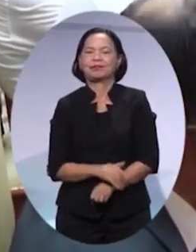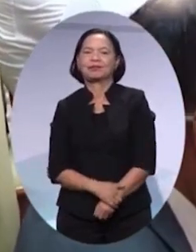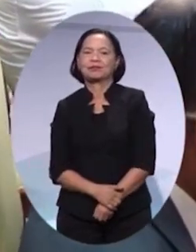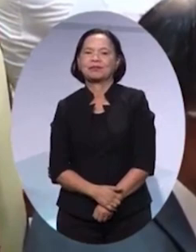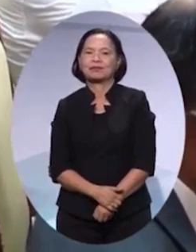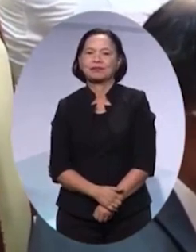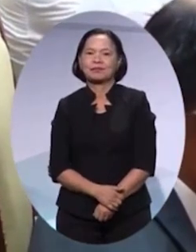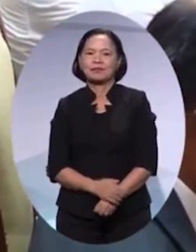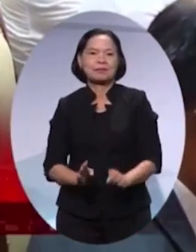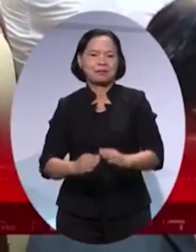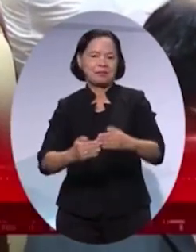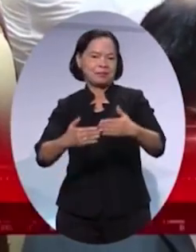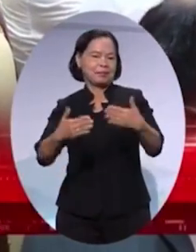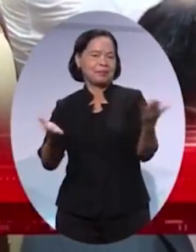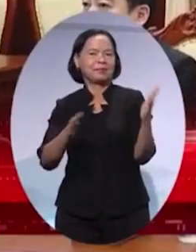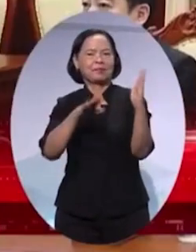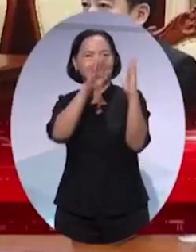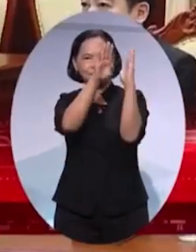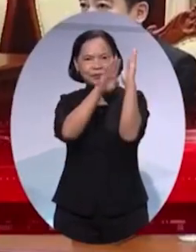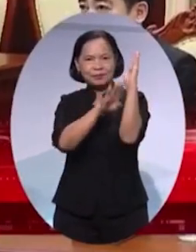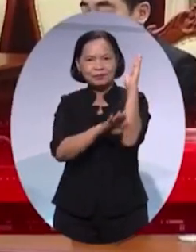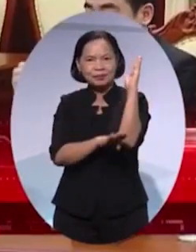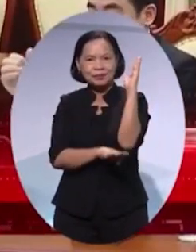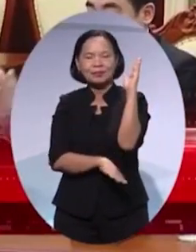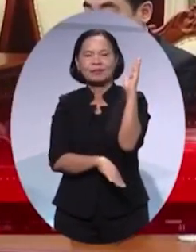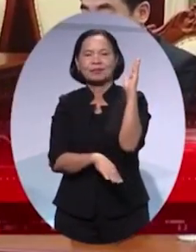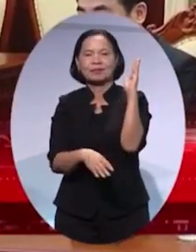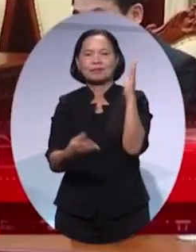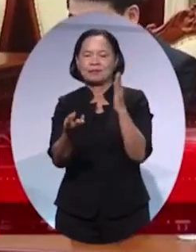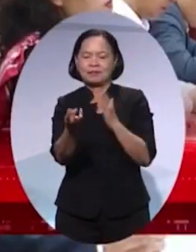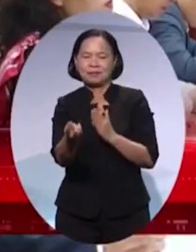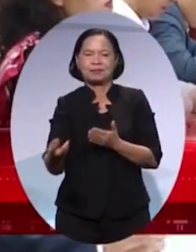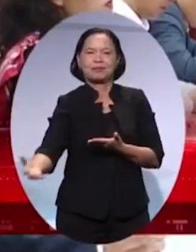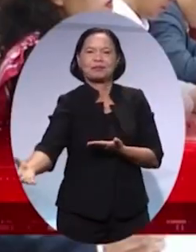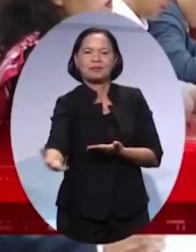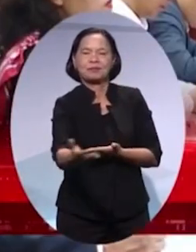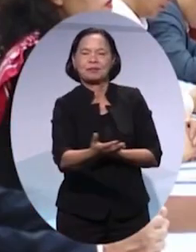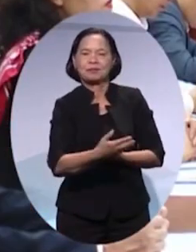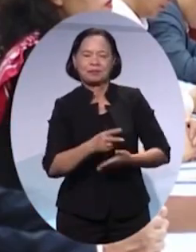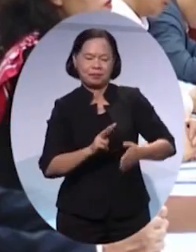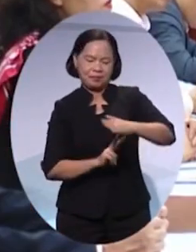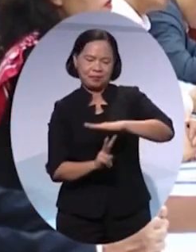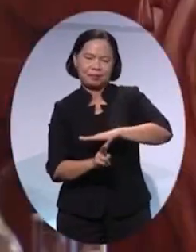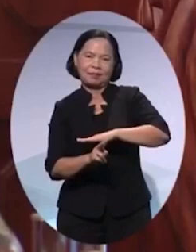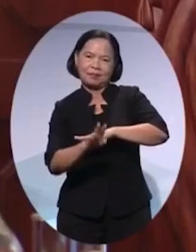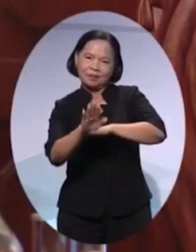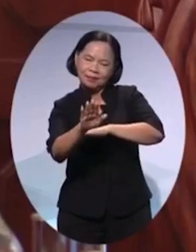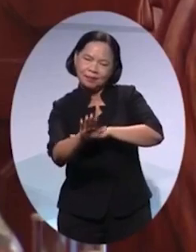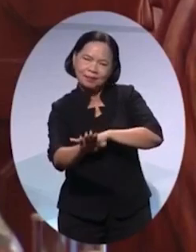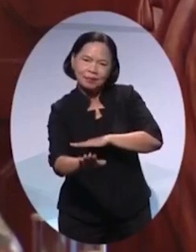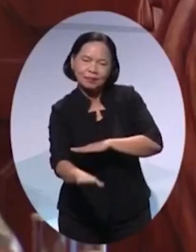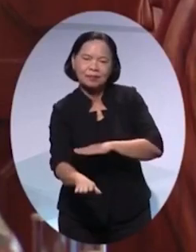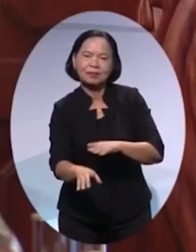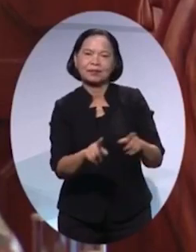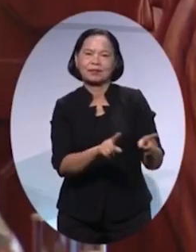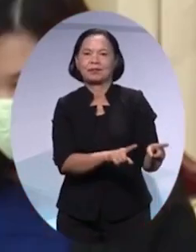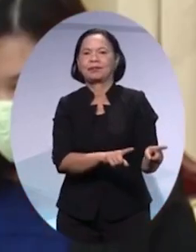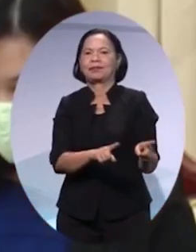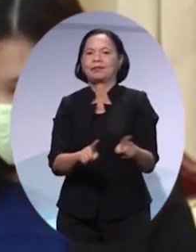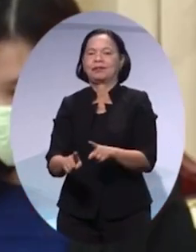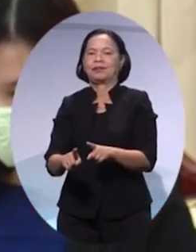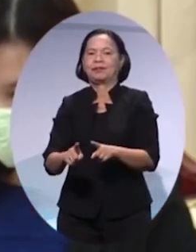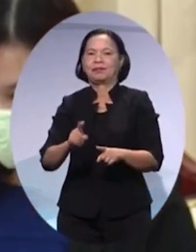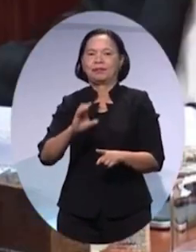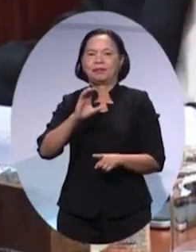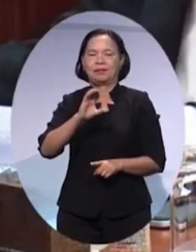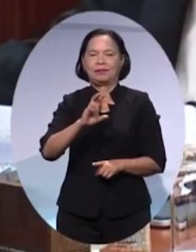Cụ thể đã triển khai các chương trình tín dụng thiết thực, lãi suất cho vay thấp hơn nhiều so với trước khi có dịch bệnh, giảm mạnh phí dịch vụ. Đến nay, Vietinbank